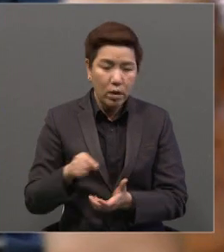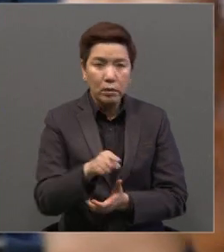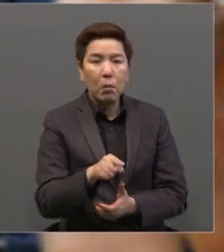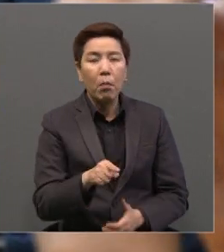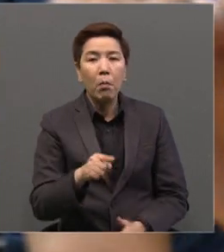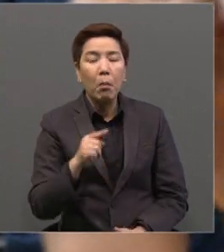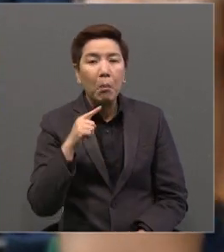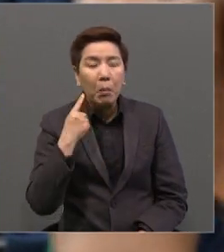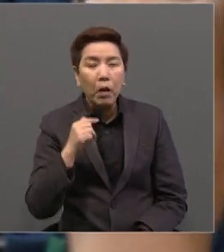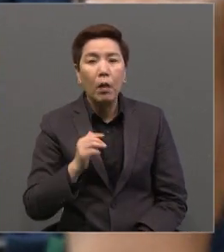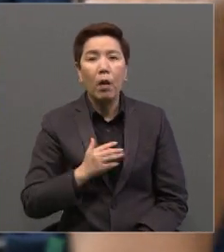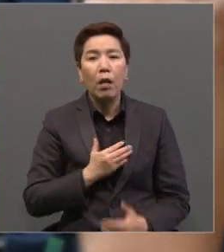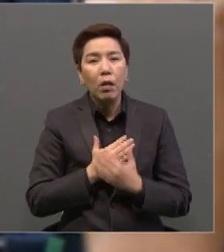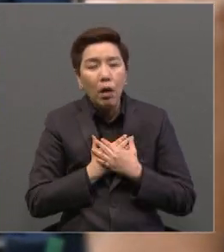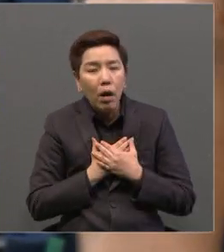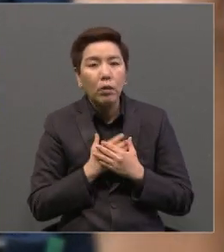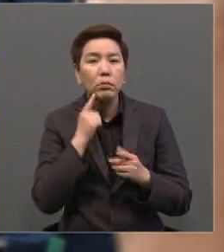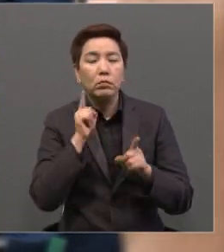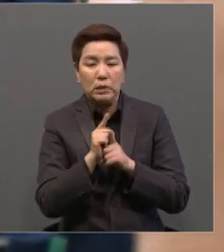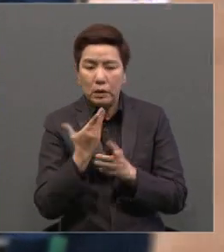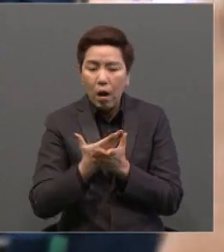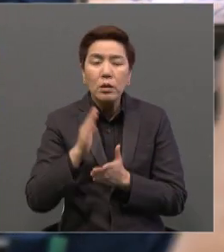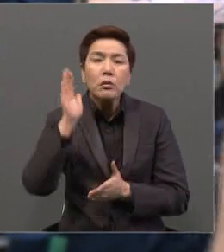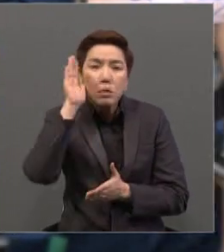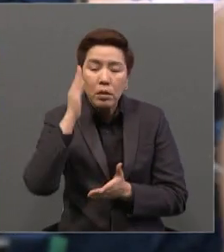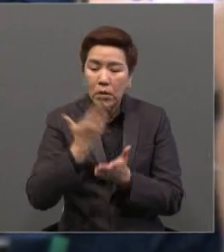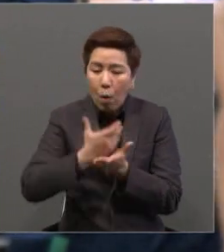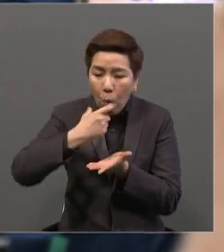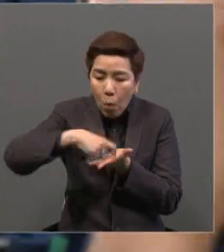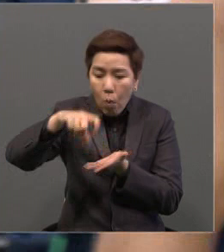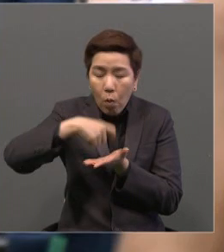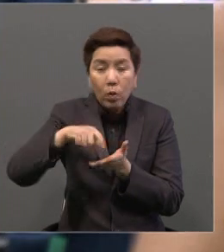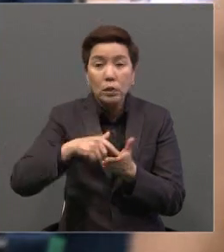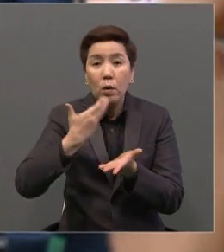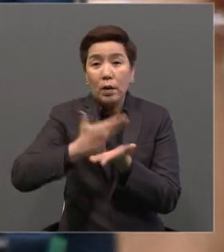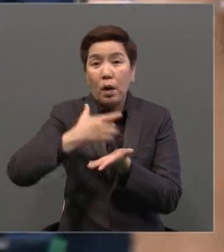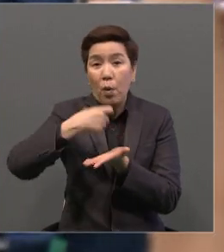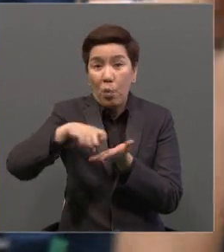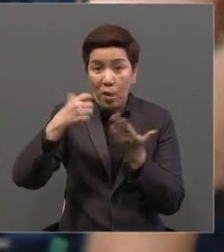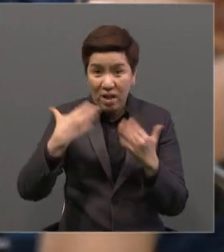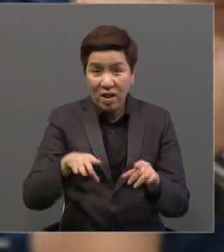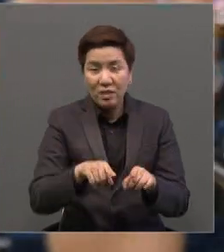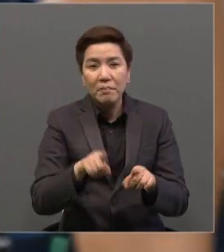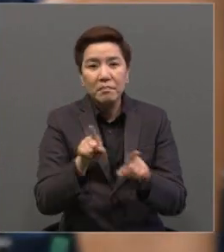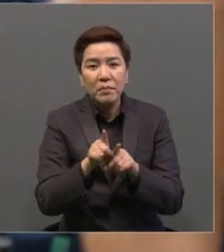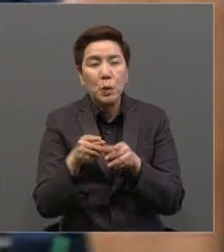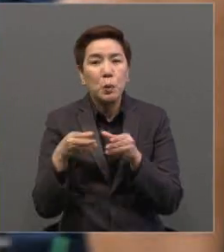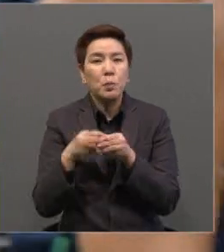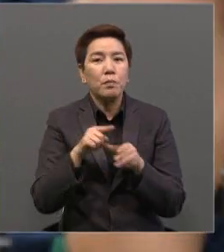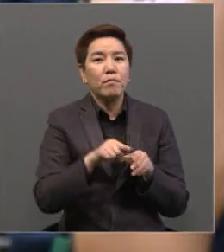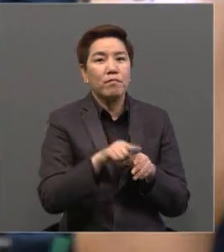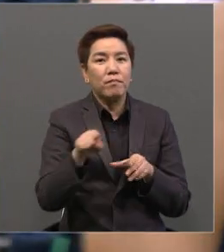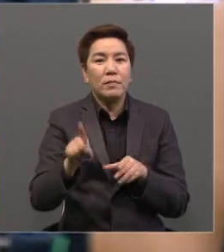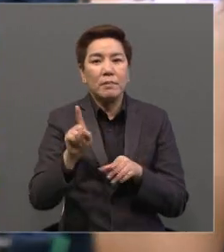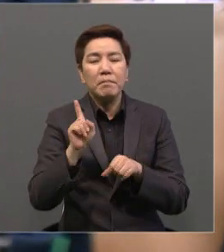นะครับเกิดความรักแล้วก็หลงเชื่อโอนเงินไปพอหลังจากโอนเงินปุ๊บกระบวนการนี้ก็จะเป็นของทางบั